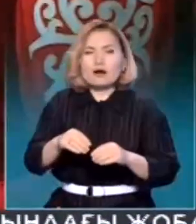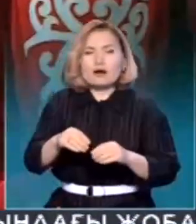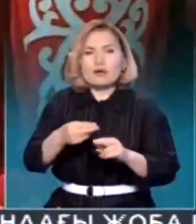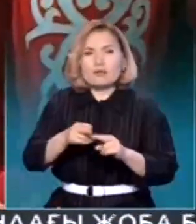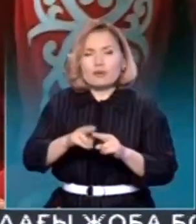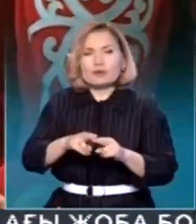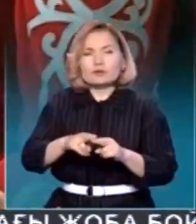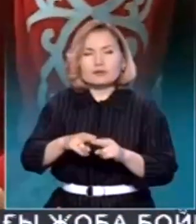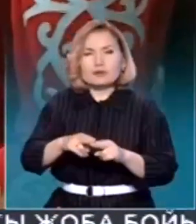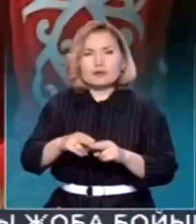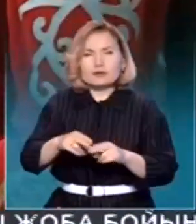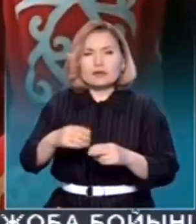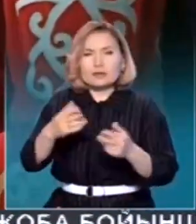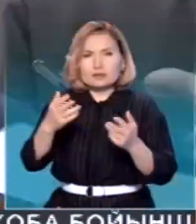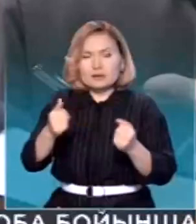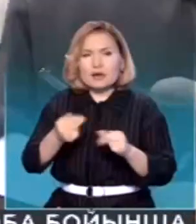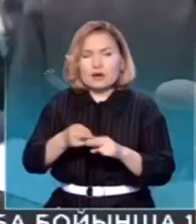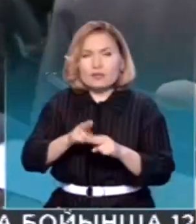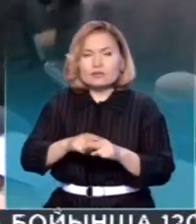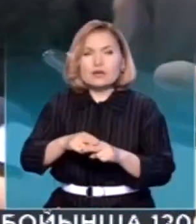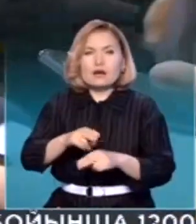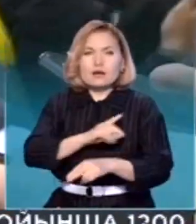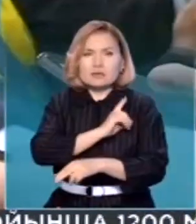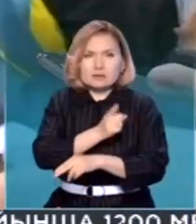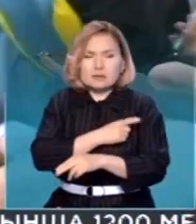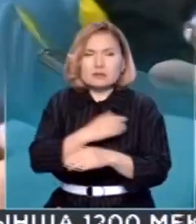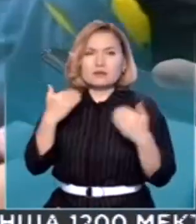таңдау өте қиын болды. Бірақ таңдау